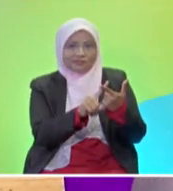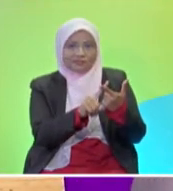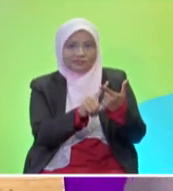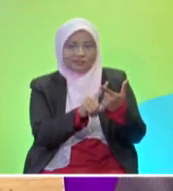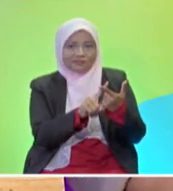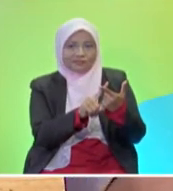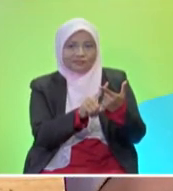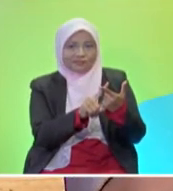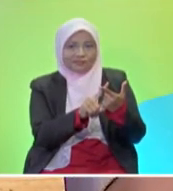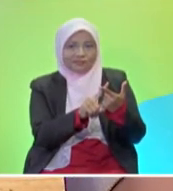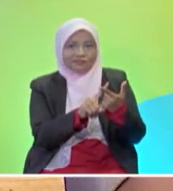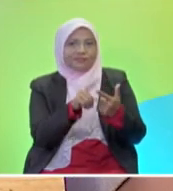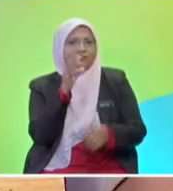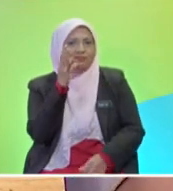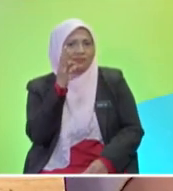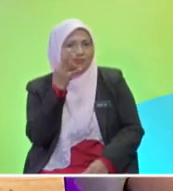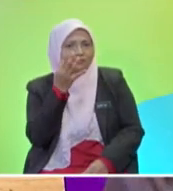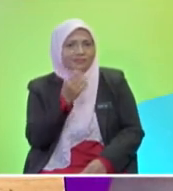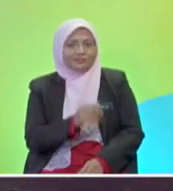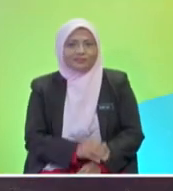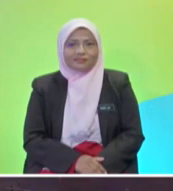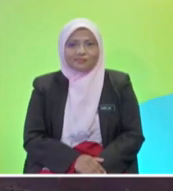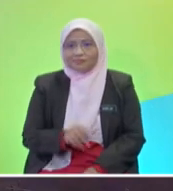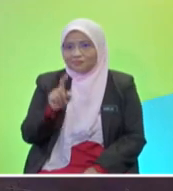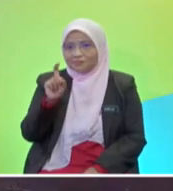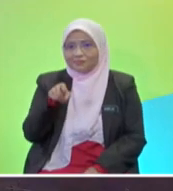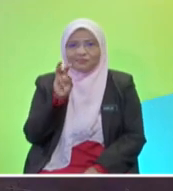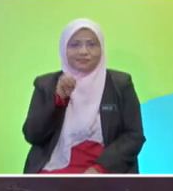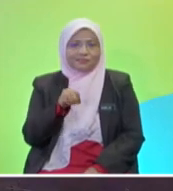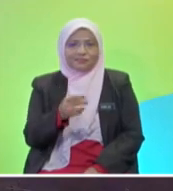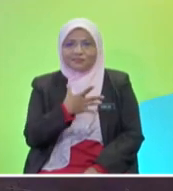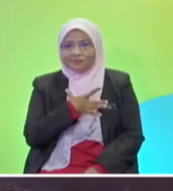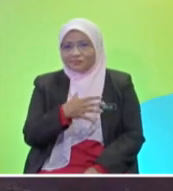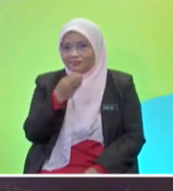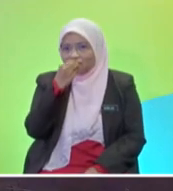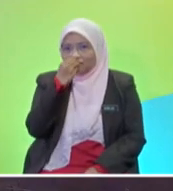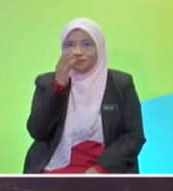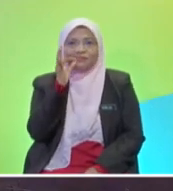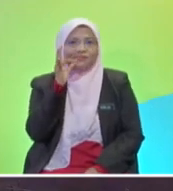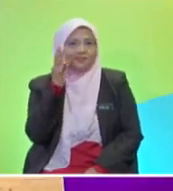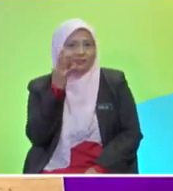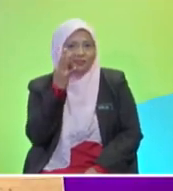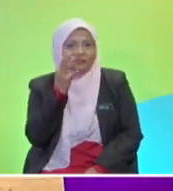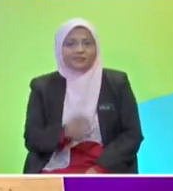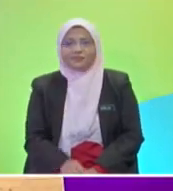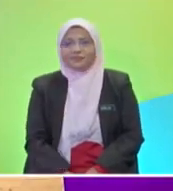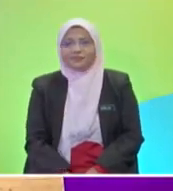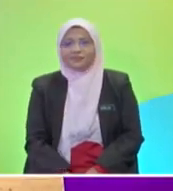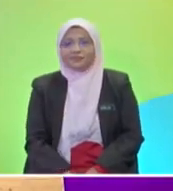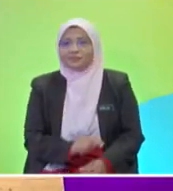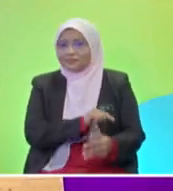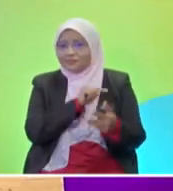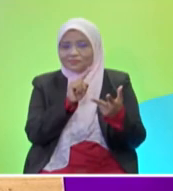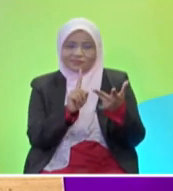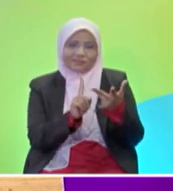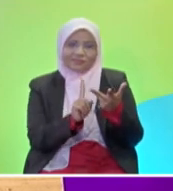barulah buah. Mesti Mira suka makan buah. Excited sebab buah dulu kan? Betul, cikgu. Okey, ini ialah buah. Okey, nombor